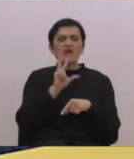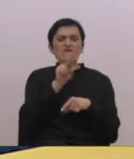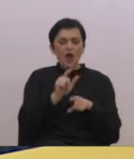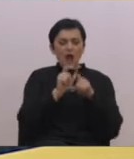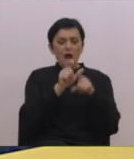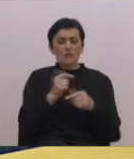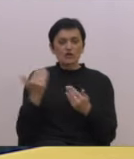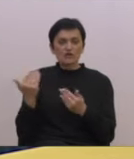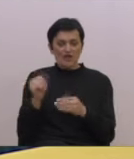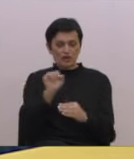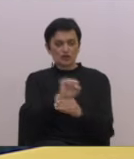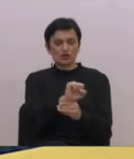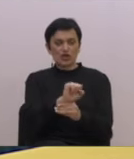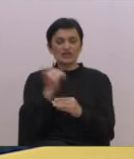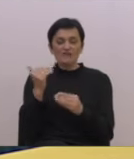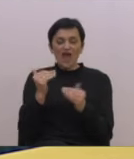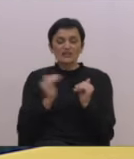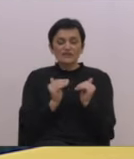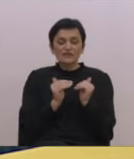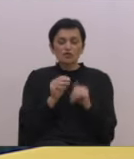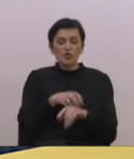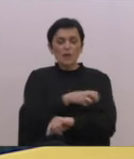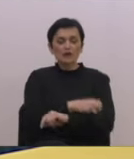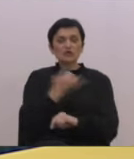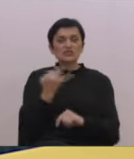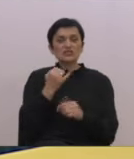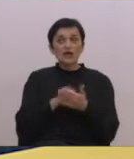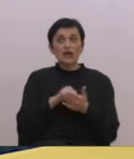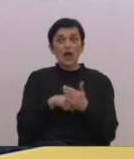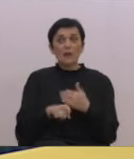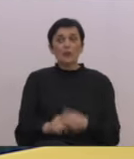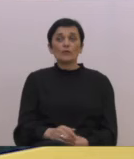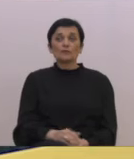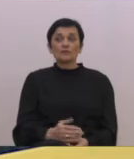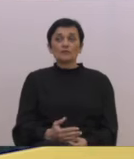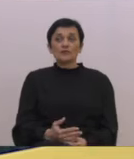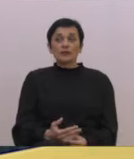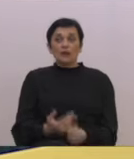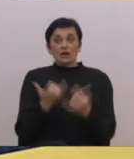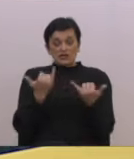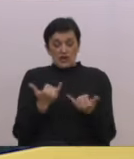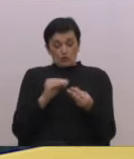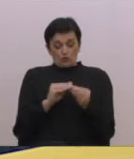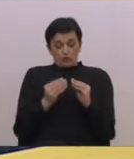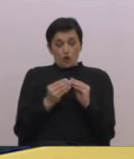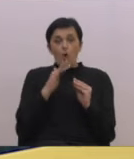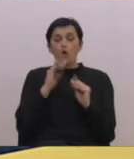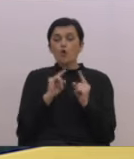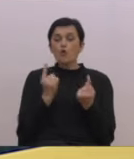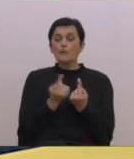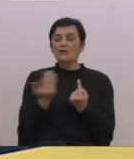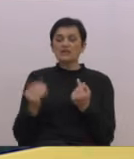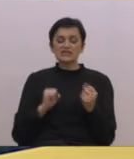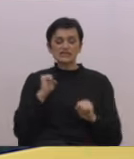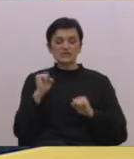ისევ თქვენვე შეაჩერეთ თქვენი ვიწრო პარტიული ინტერესების გამო. დღეს პრობლემა ის კი არ არის, რაზეც უმრავლესობა ცდილობს, რომ